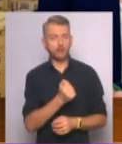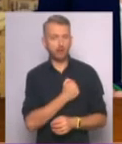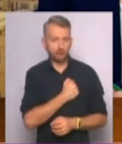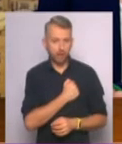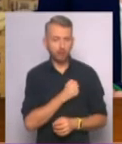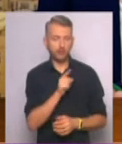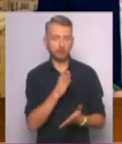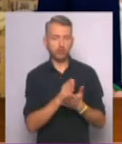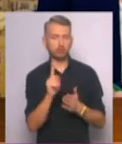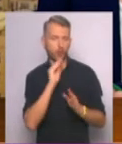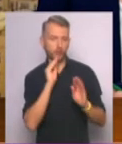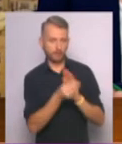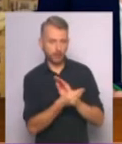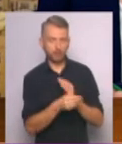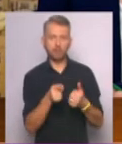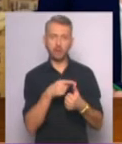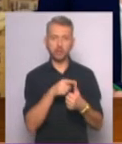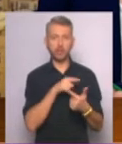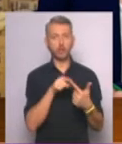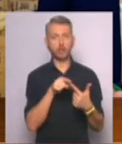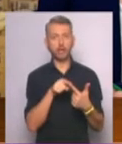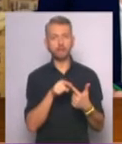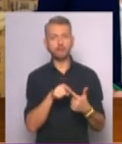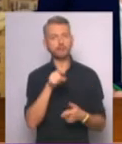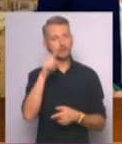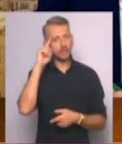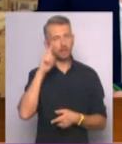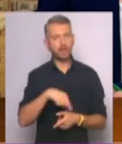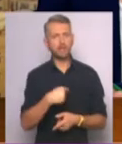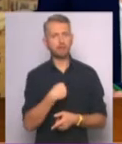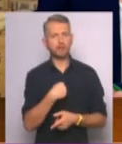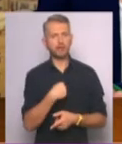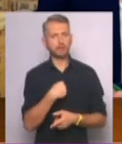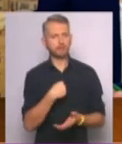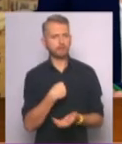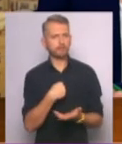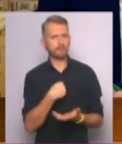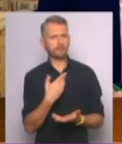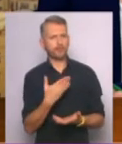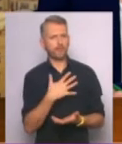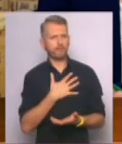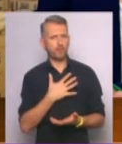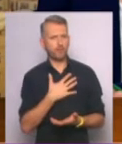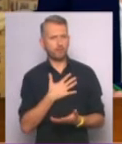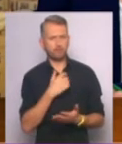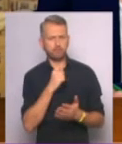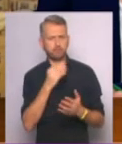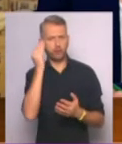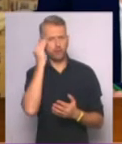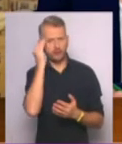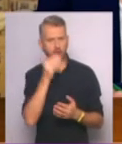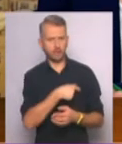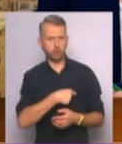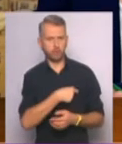що скривати. Це перше. По-друге, ви знаєте, мене ось якось хвилює позиція депутатів. Оці